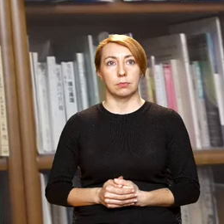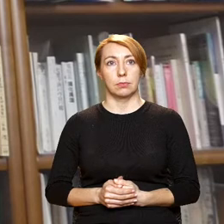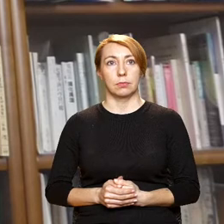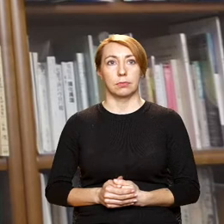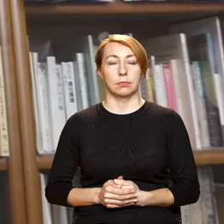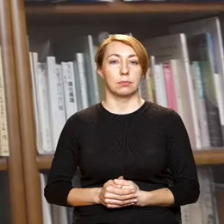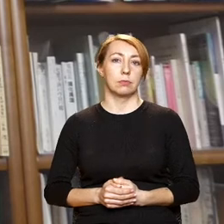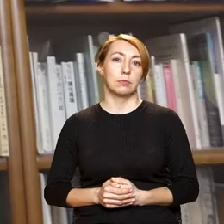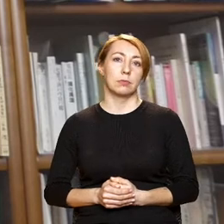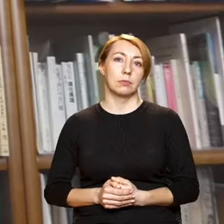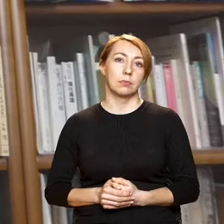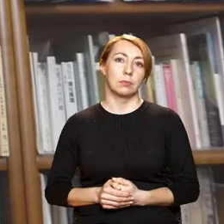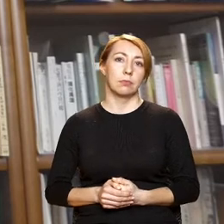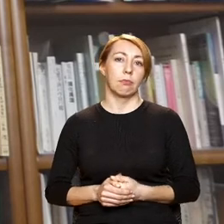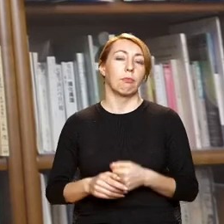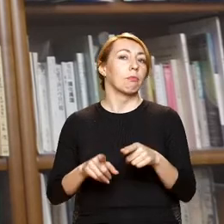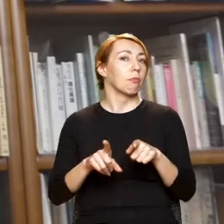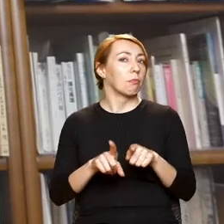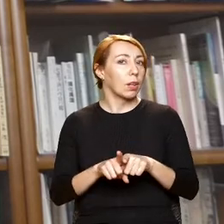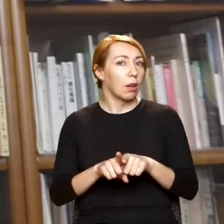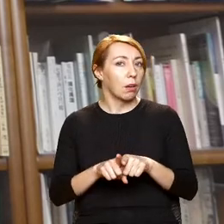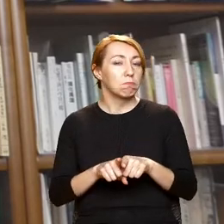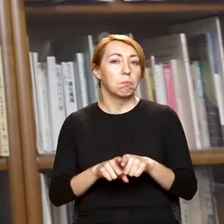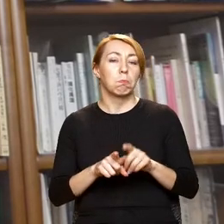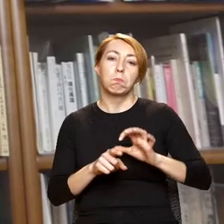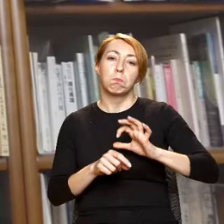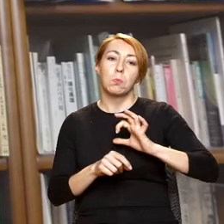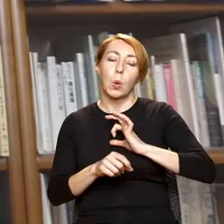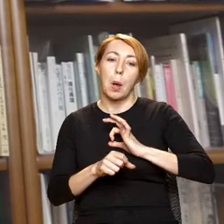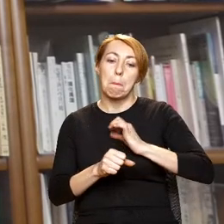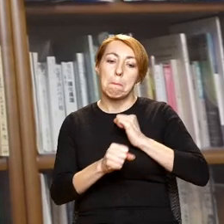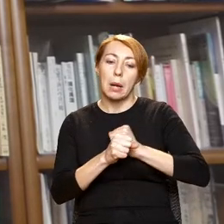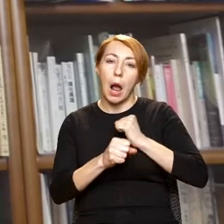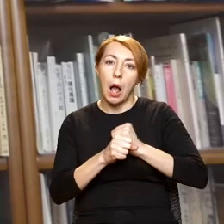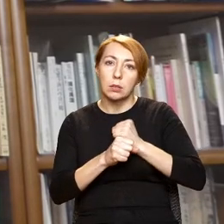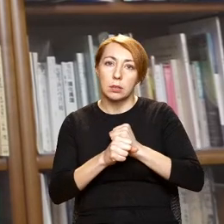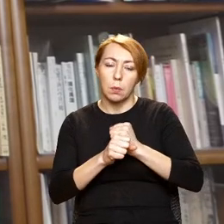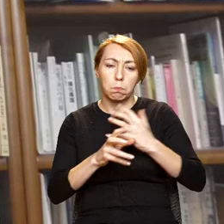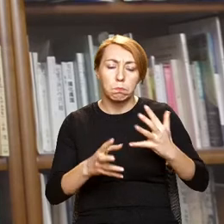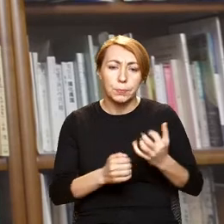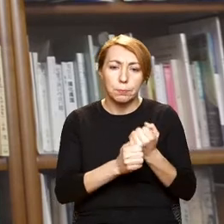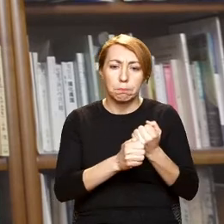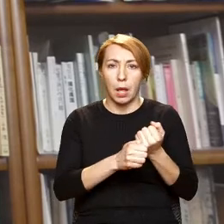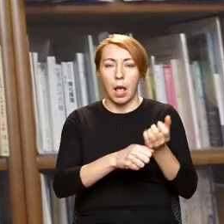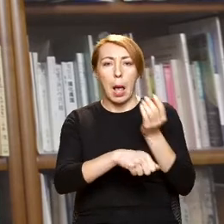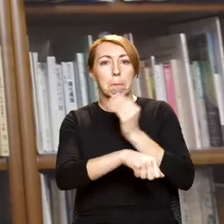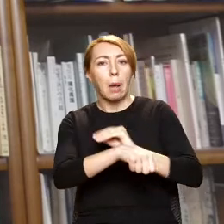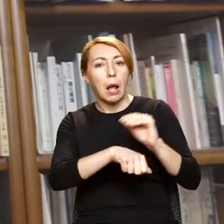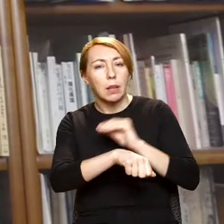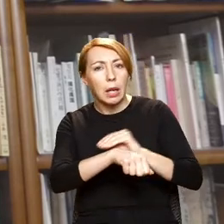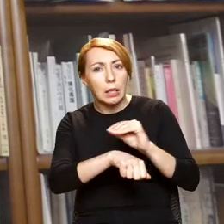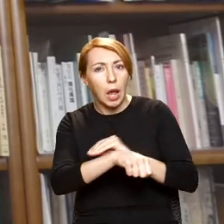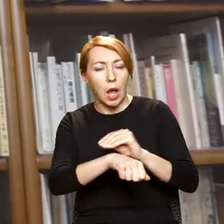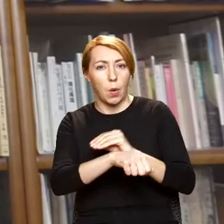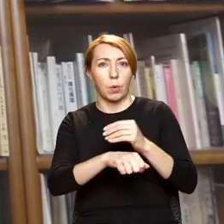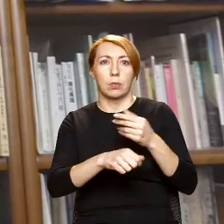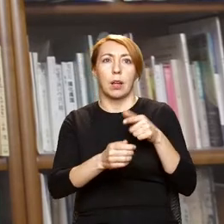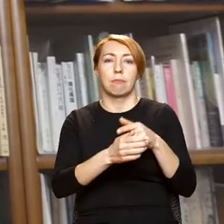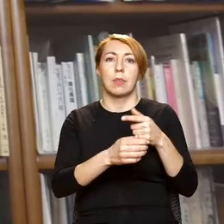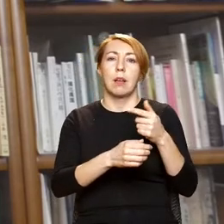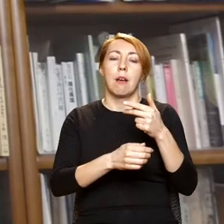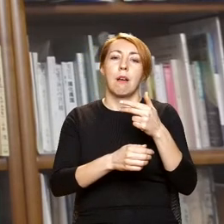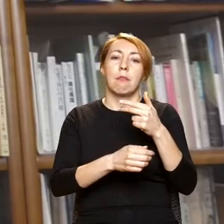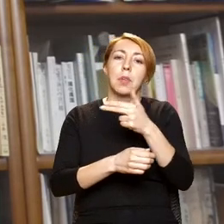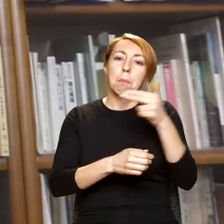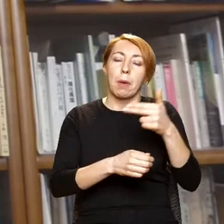Natknąłem się też wówczas w pracy materiały do studiów nad językiem i folklorem